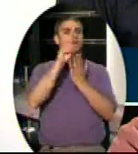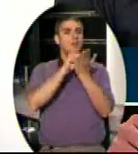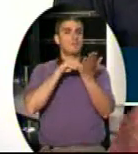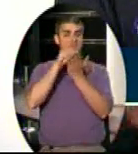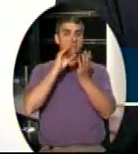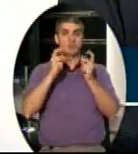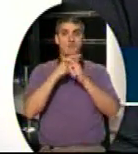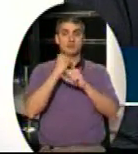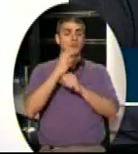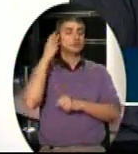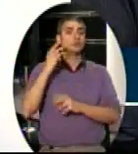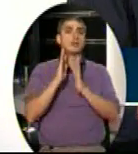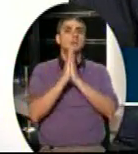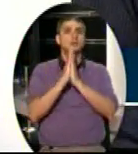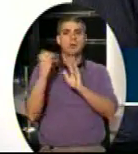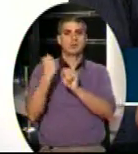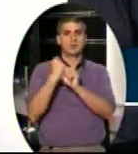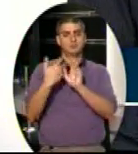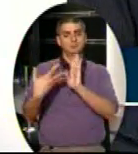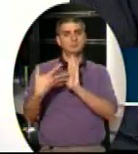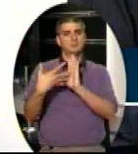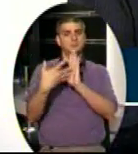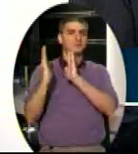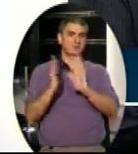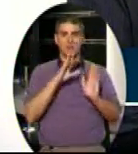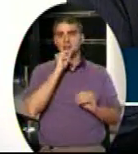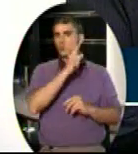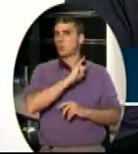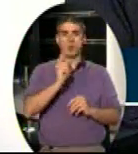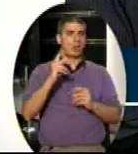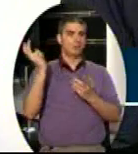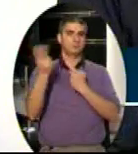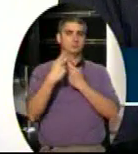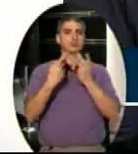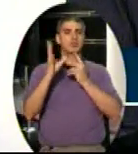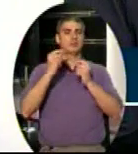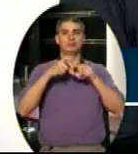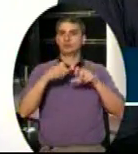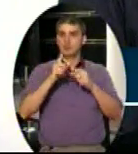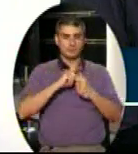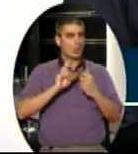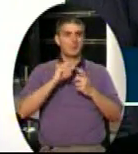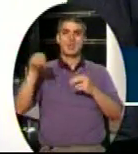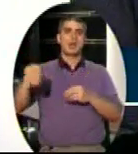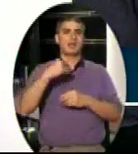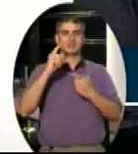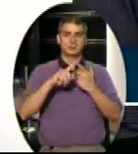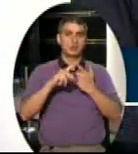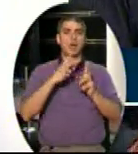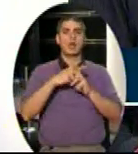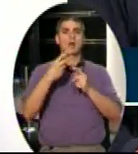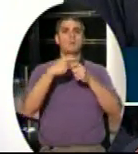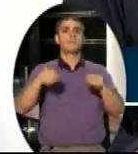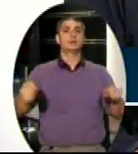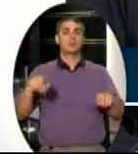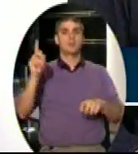העבודה. שלי יחימוביץ' ביקשה שהיא תעשה שם איזשהו סדר, דיברו על זה שלא התפקדו יותר באמצעות צ'קים, לא יותר באמצעות כרטיסי אשראי, אלא רק